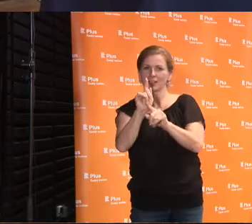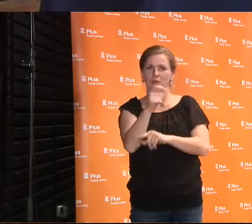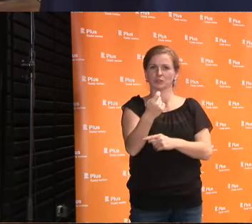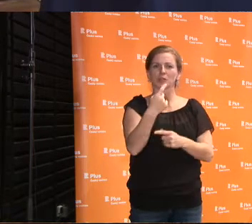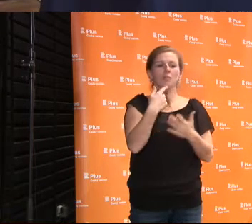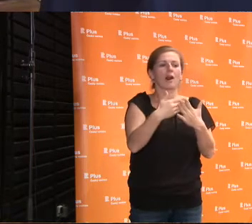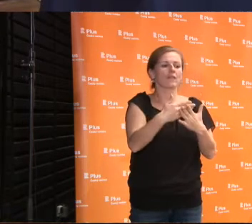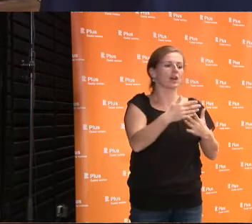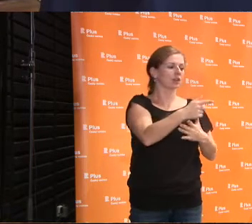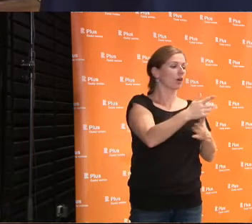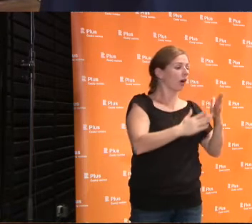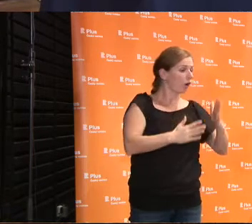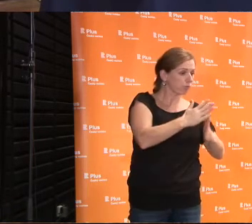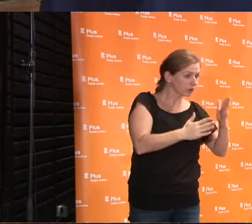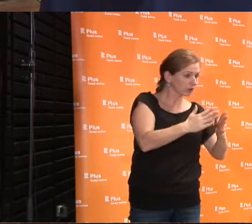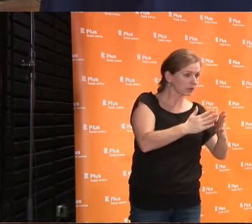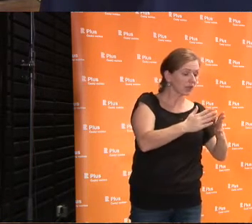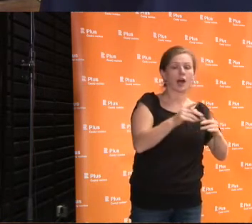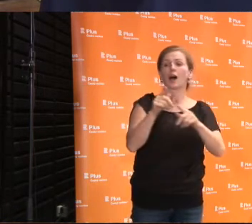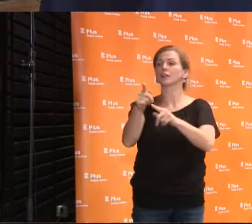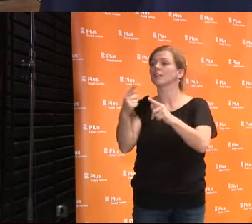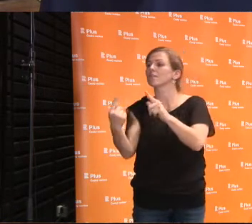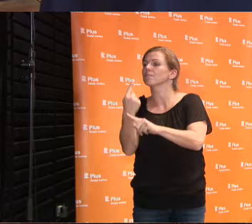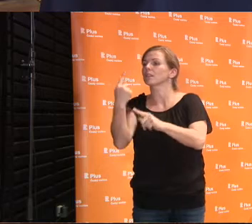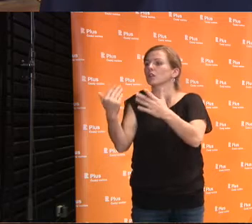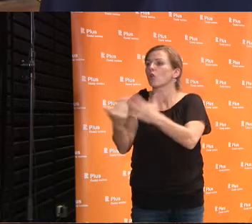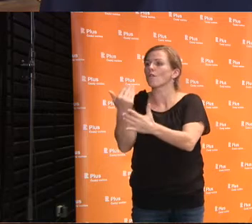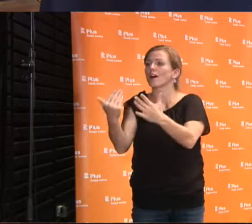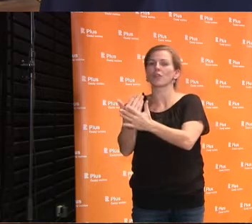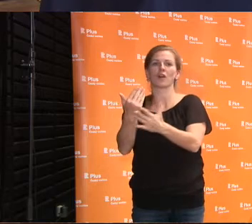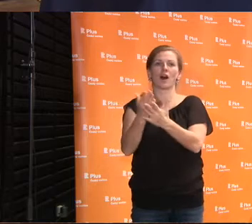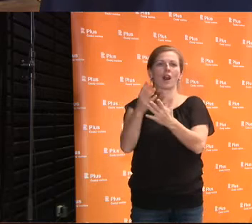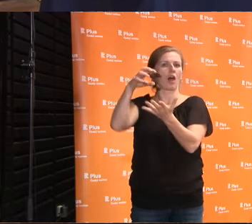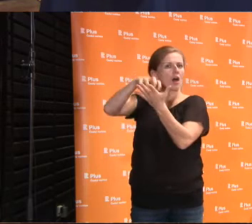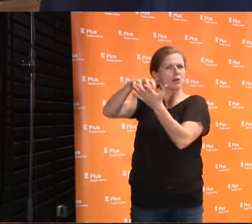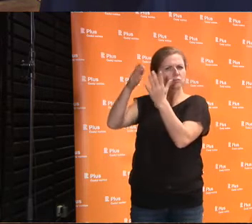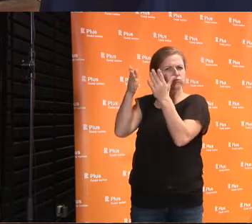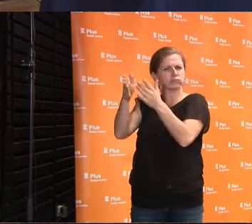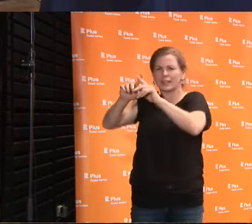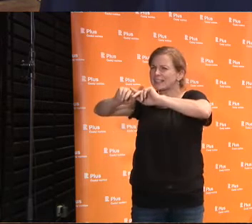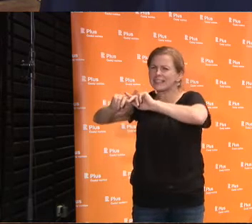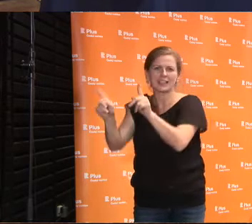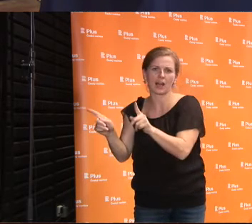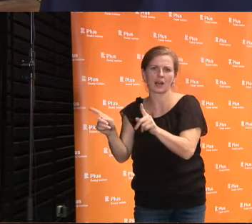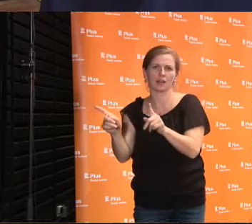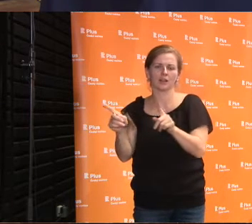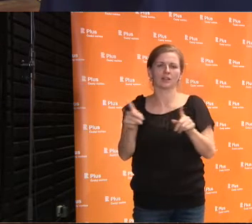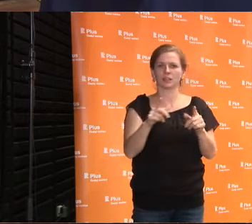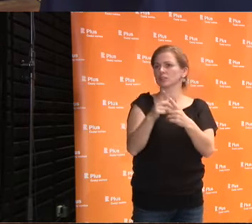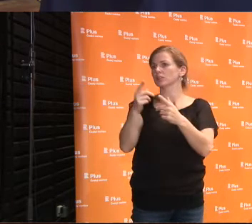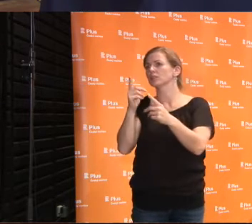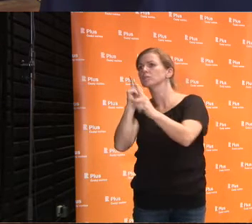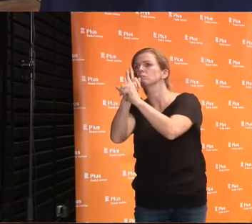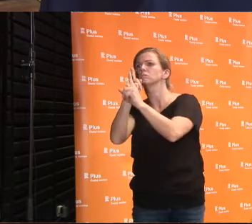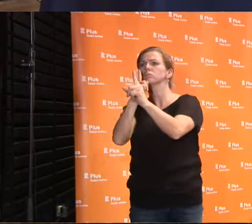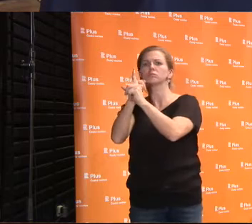činnosti a jiné činnosti vzniknou v úplně jiných segmentech, jo? Vzniknou v úplně jiných, v jiných oblastech. V práci s lidmi, tam se